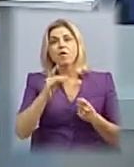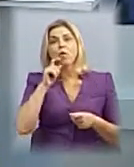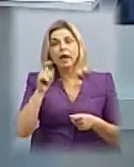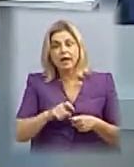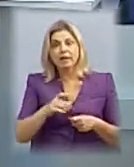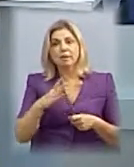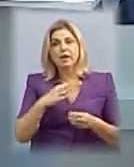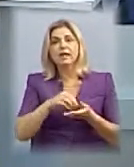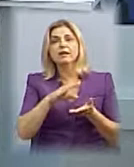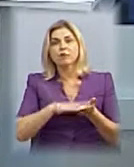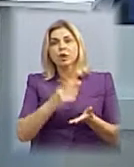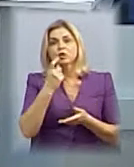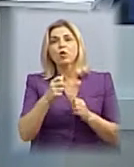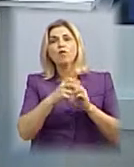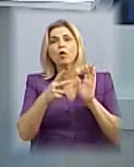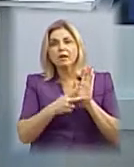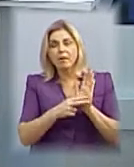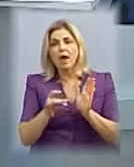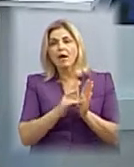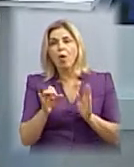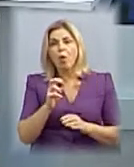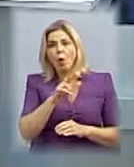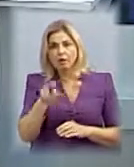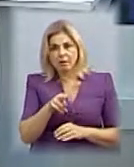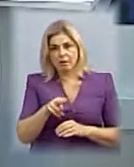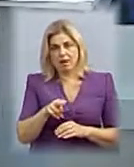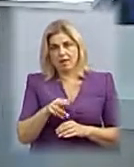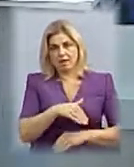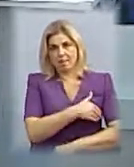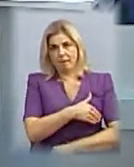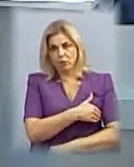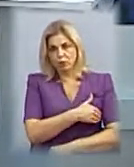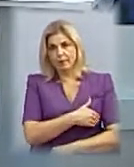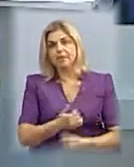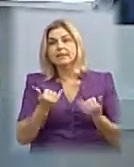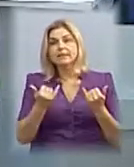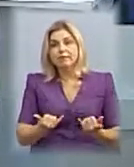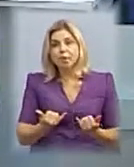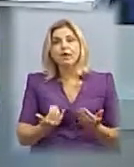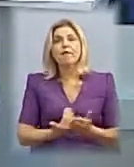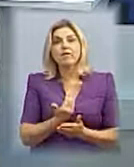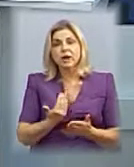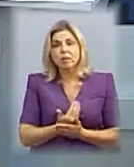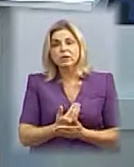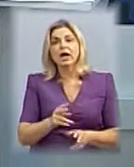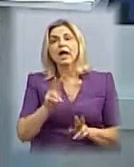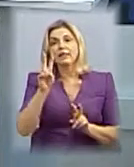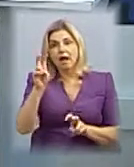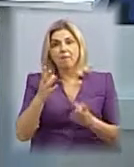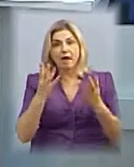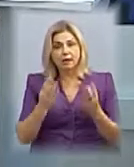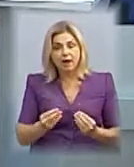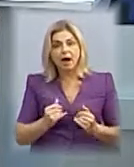зафіксовано 118 рекордів температур. І сьогоднішній випуск програми «Тема дня»